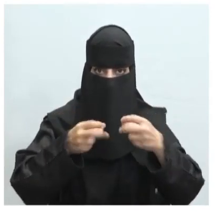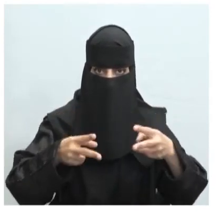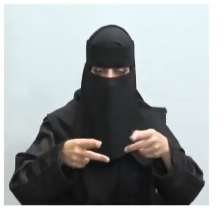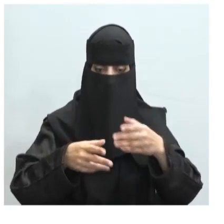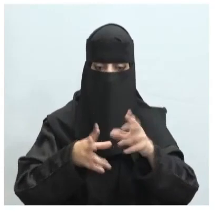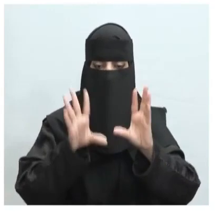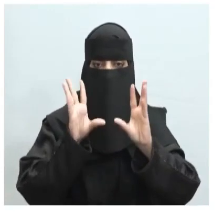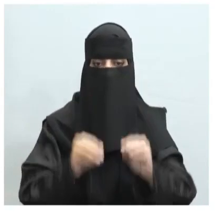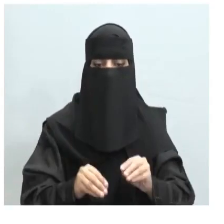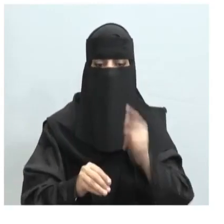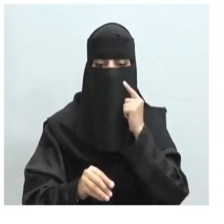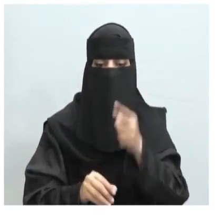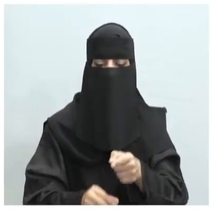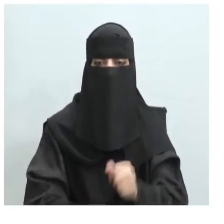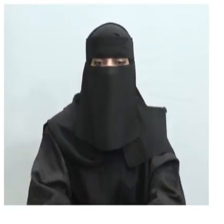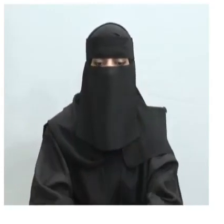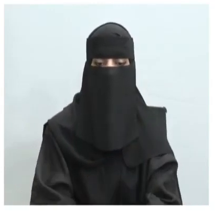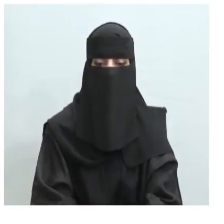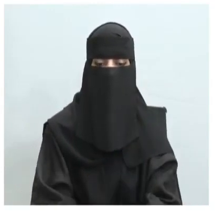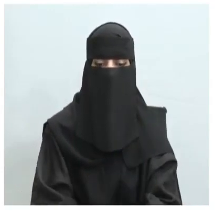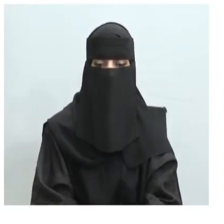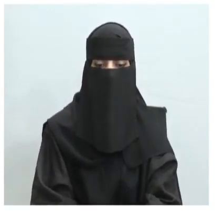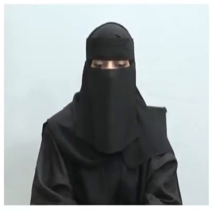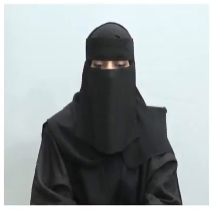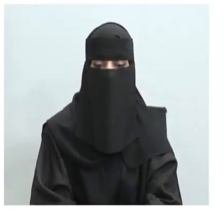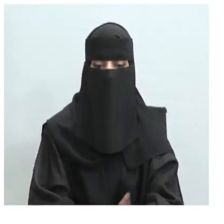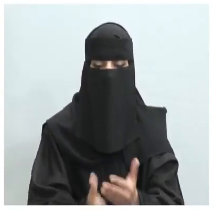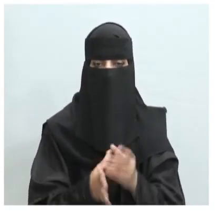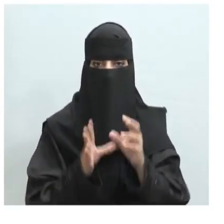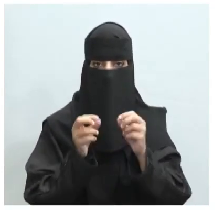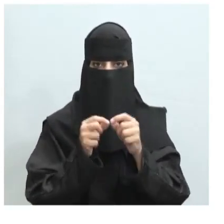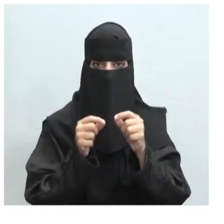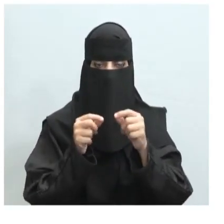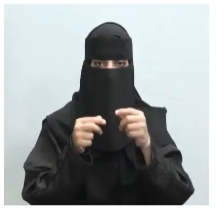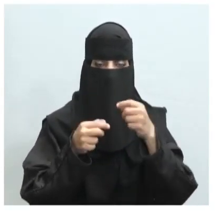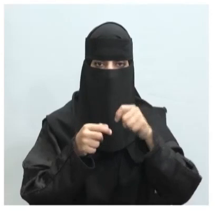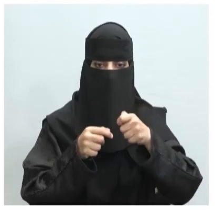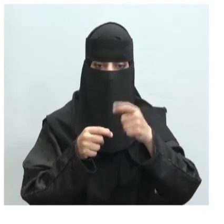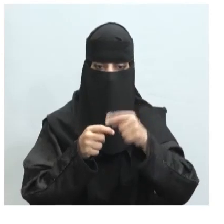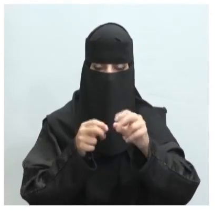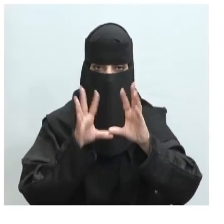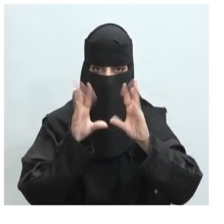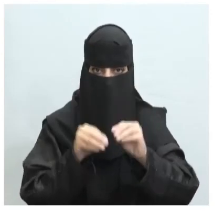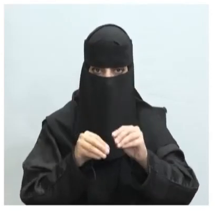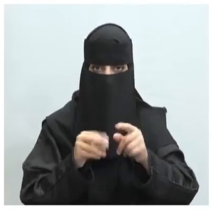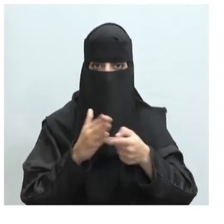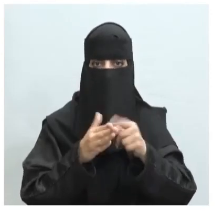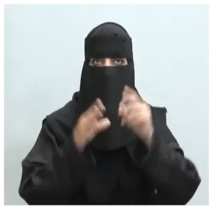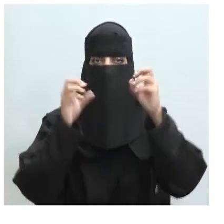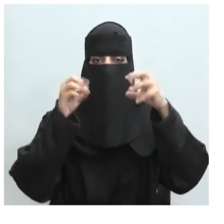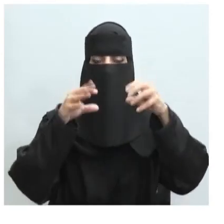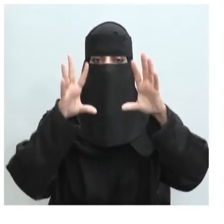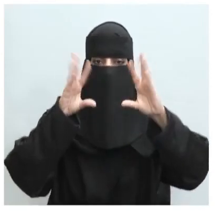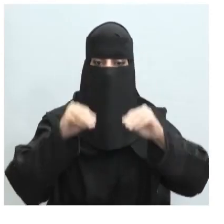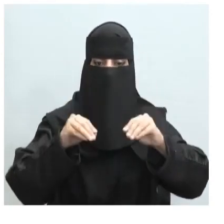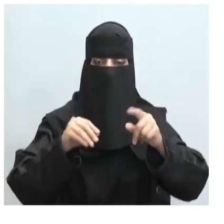ينطفي كما تشاهدون اذا عند فصل الدائره سوف ينطفئ المصباح وعند اغلاق الدائره سوف